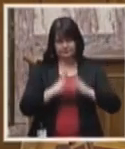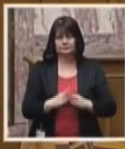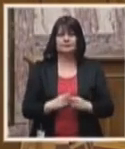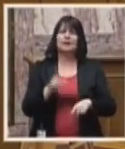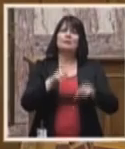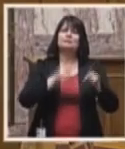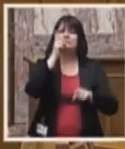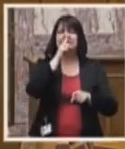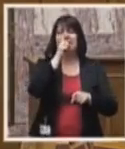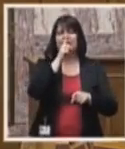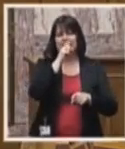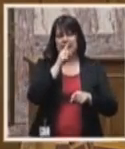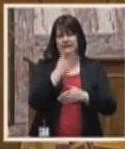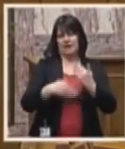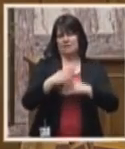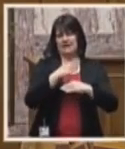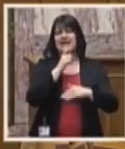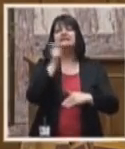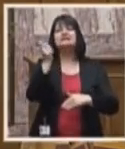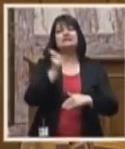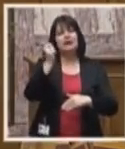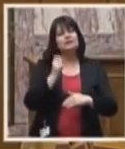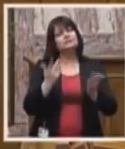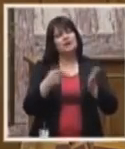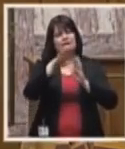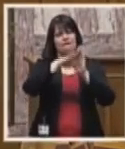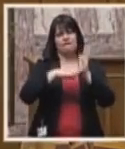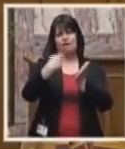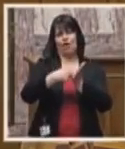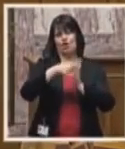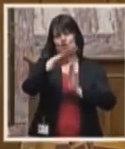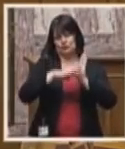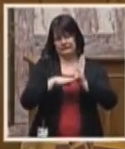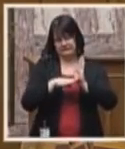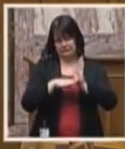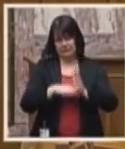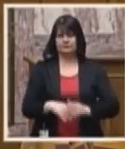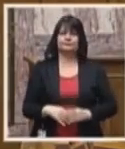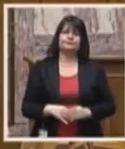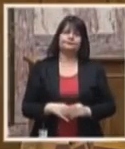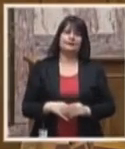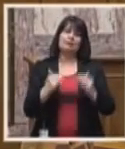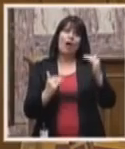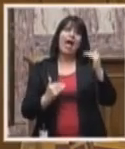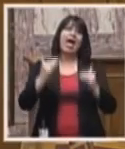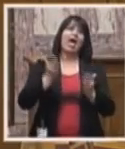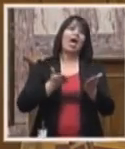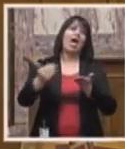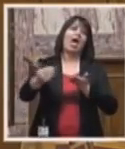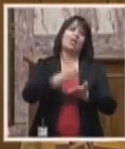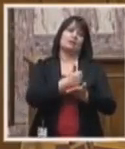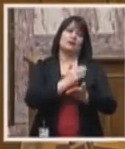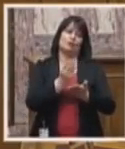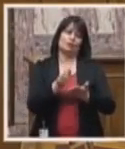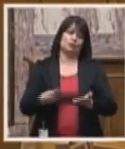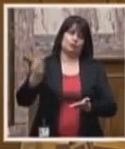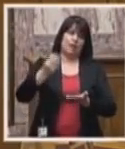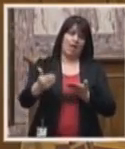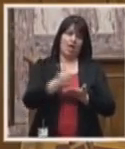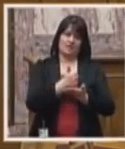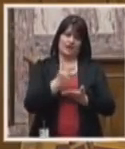αναπηρικές συντάξεις και το φορολογικό σύστημα. Η μεγαλύτερη κοινωνική αδικία, η μεγαλύτερη